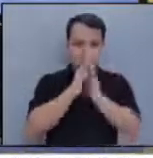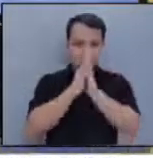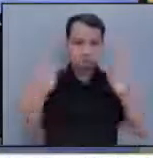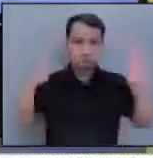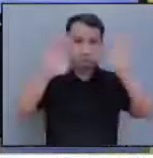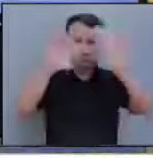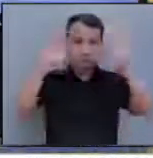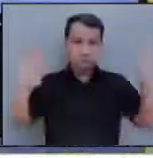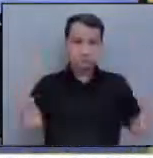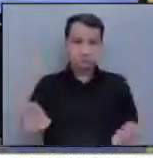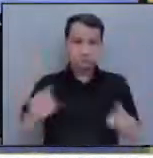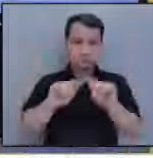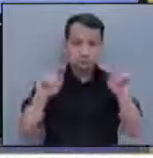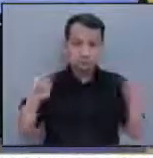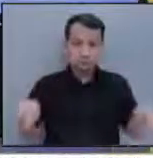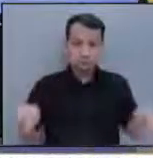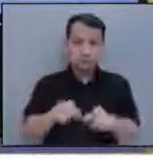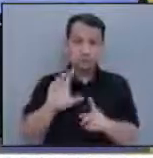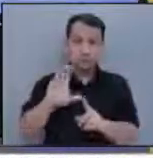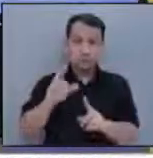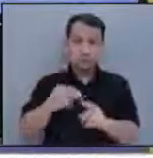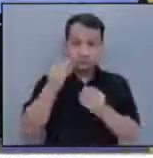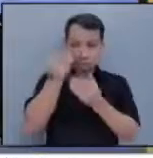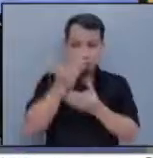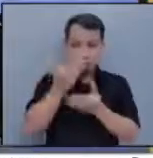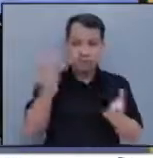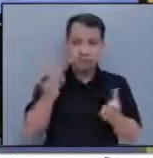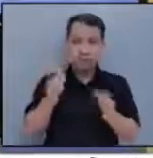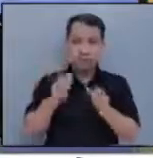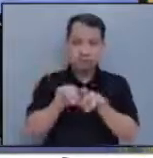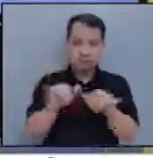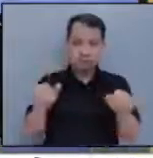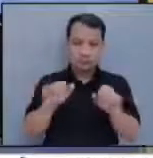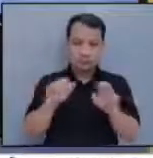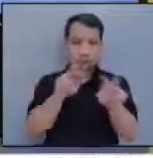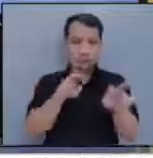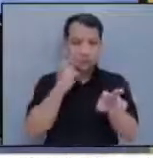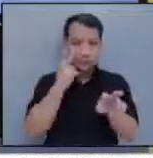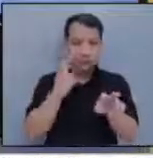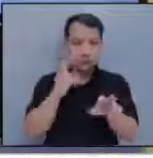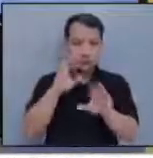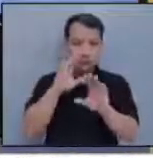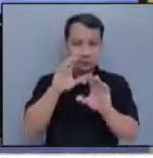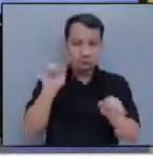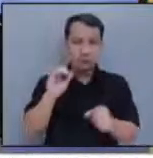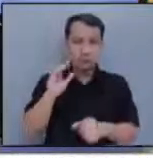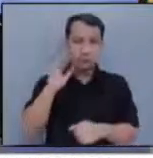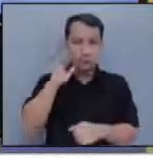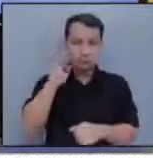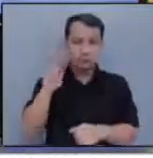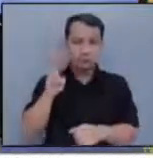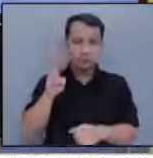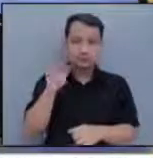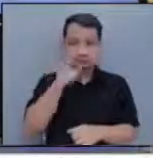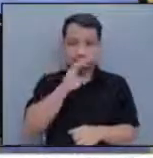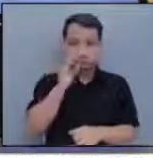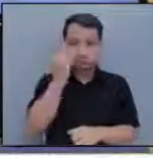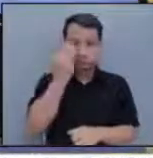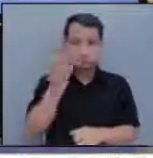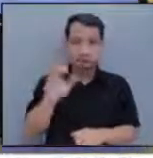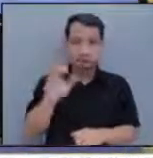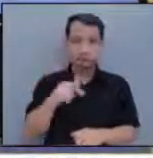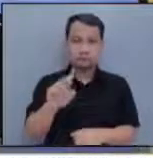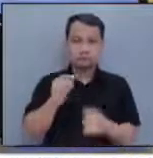sa labas ng City Hall para sabayang mapanood ang sona ng Pangulo. Tiniyak naman ng Cebu City LGU ang